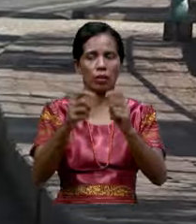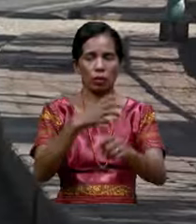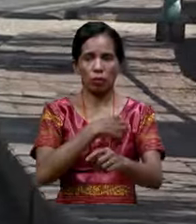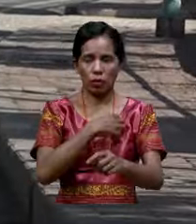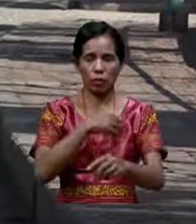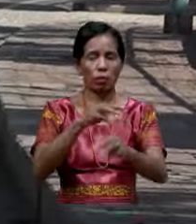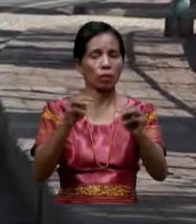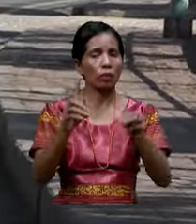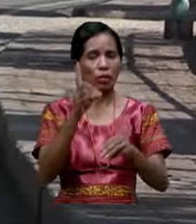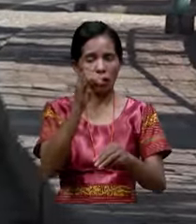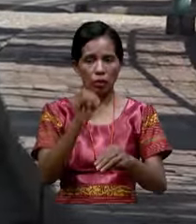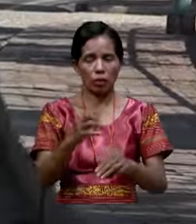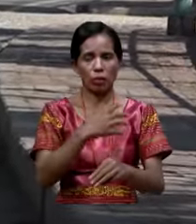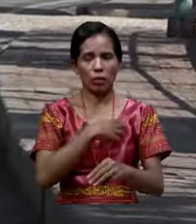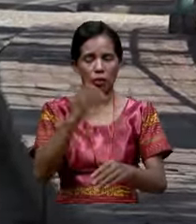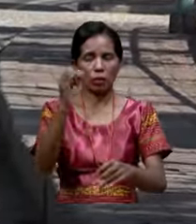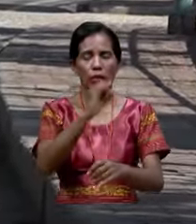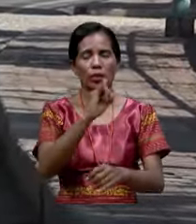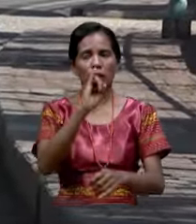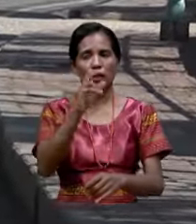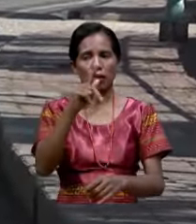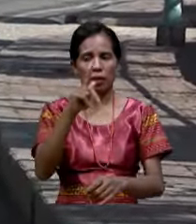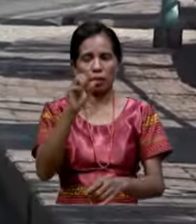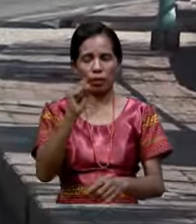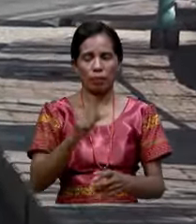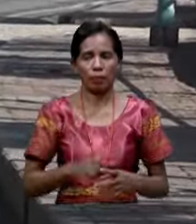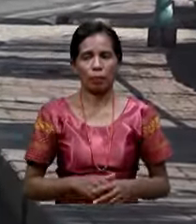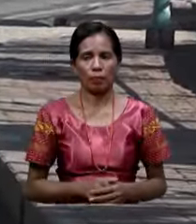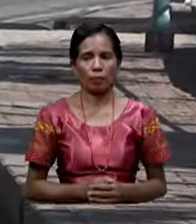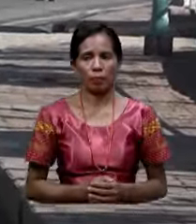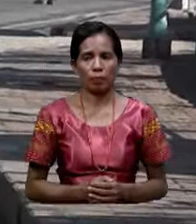no Polisia Informasaun Kriminal. João Carlos Marito da Costa, GMN.